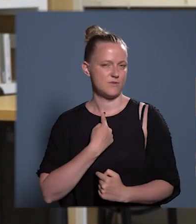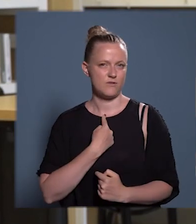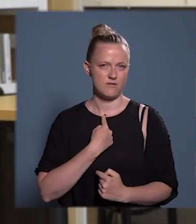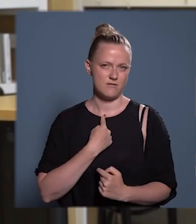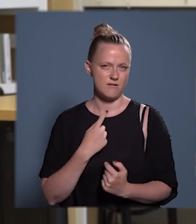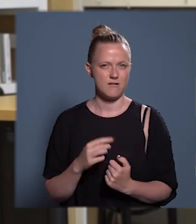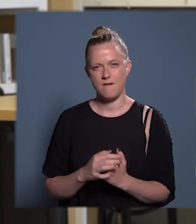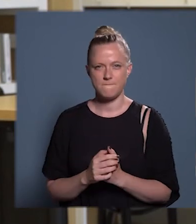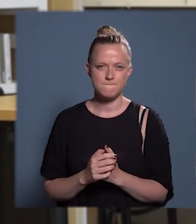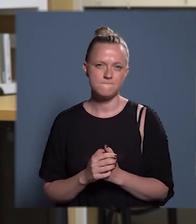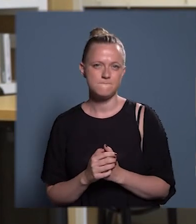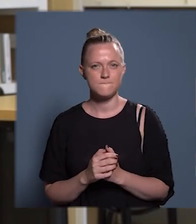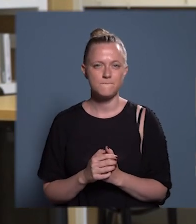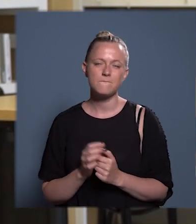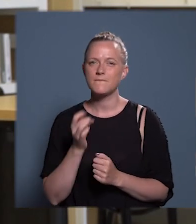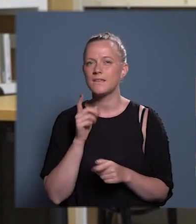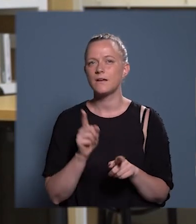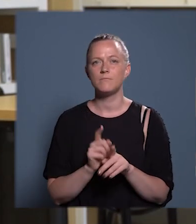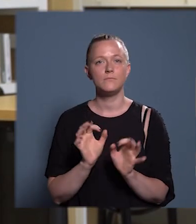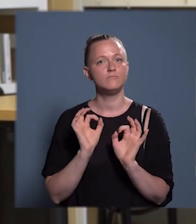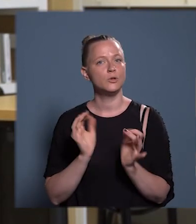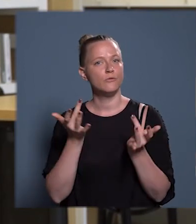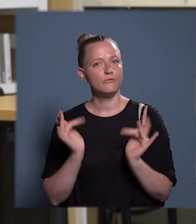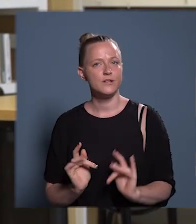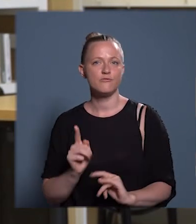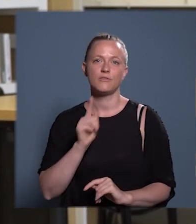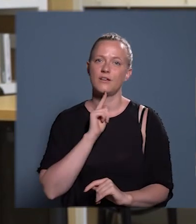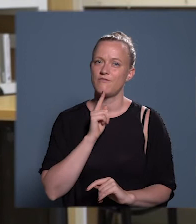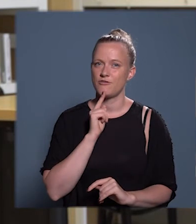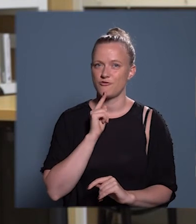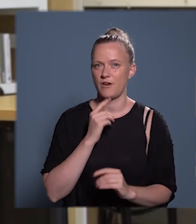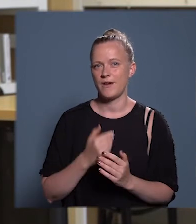hogy inkább ilyen jó frissen, kevesebben,